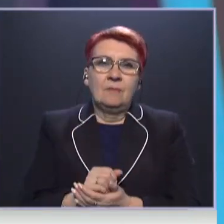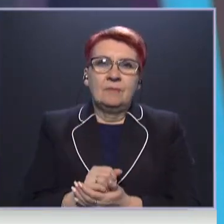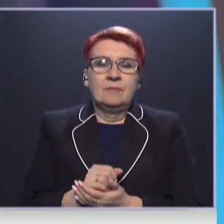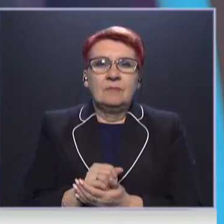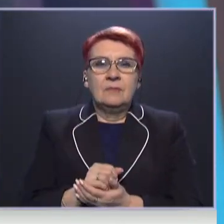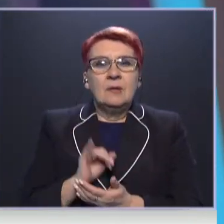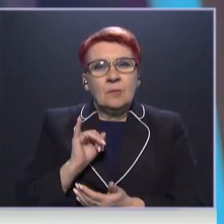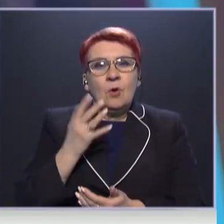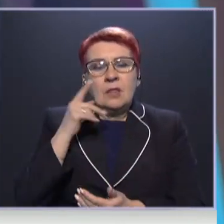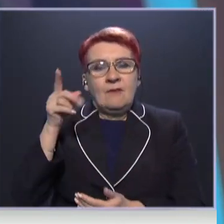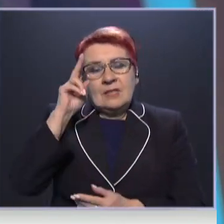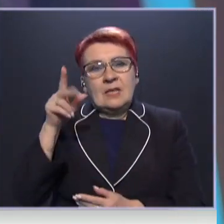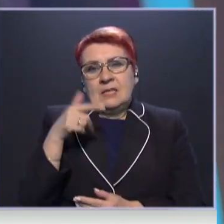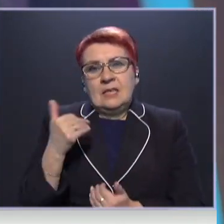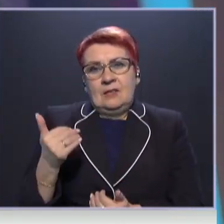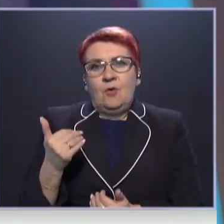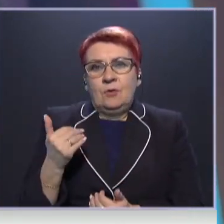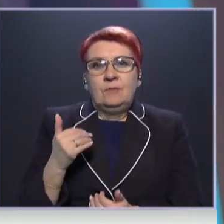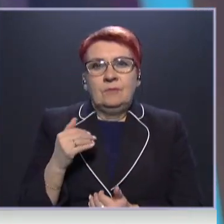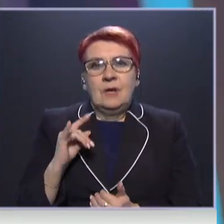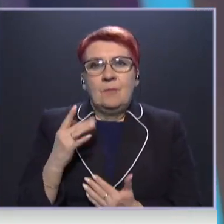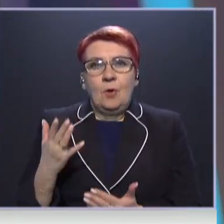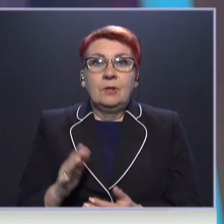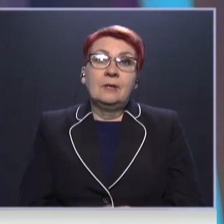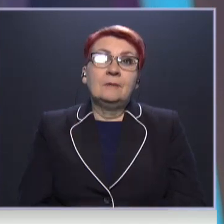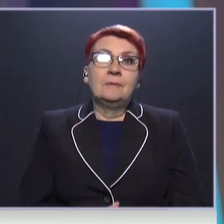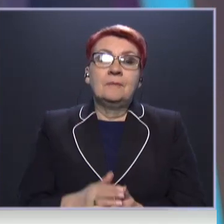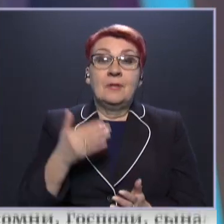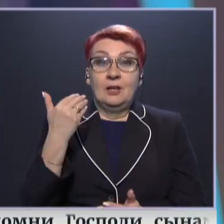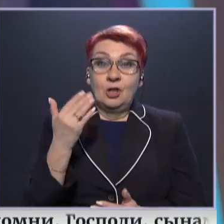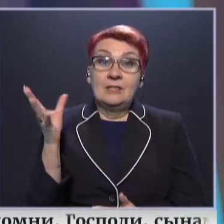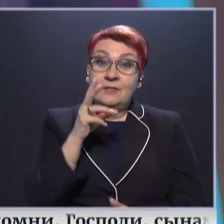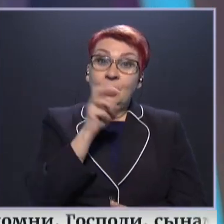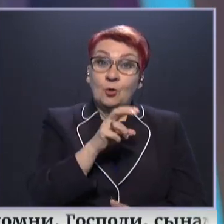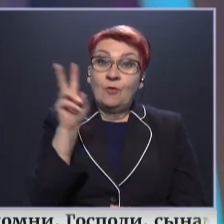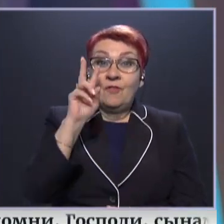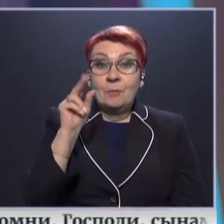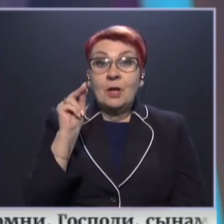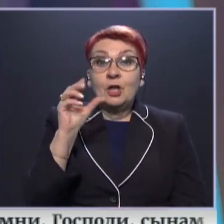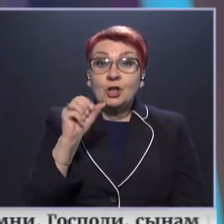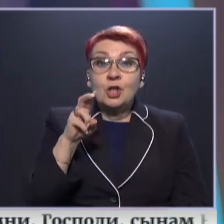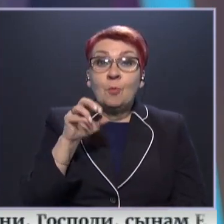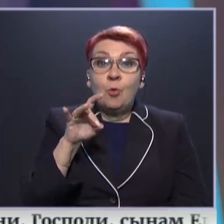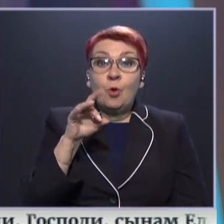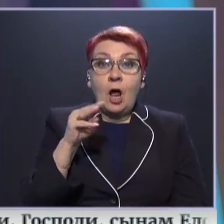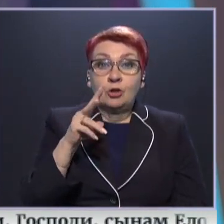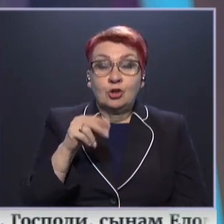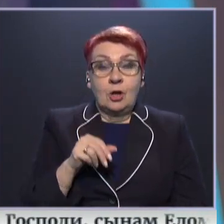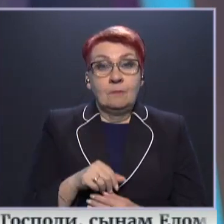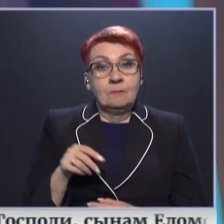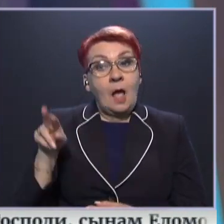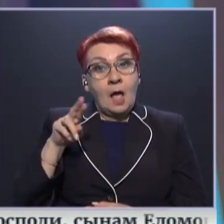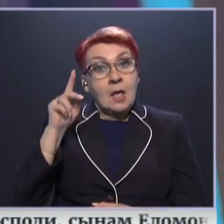где твой малыш. Добрый вечер. Сейчас все идут с детьми на фильм «Чебурашка». А я думаю, что этот Чебурашка ведь не Божье